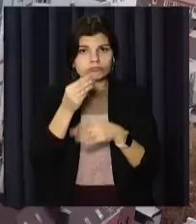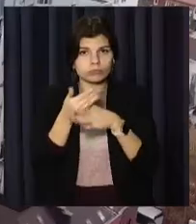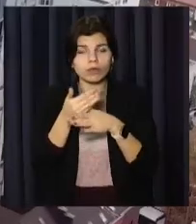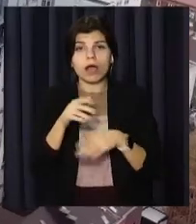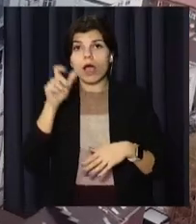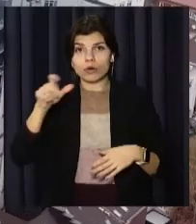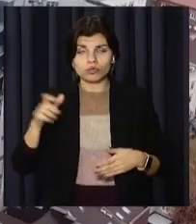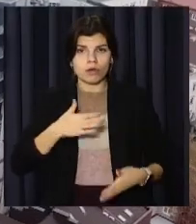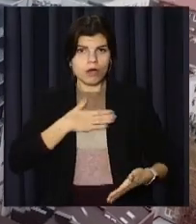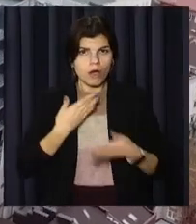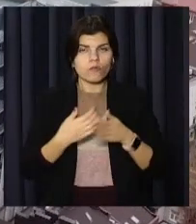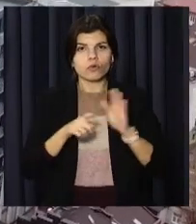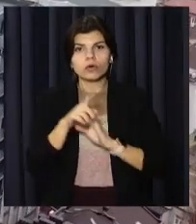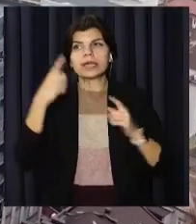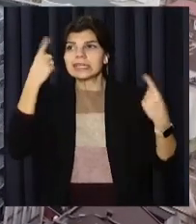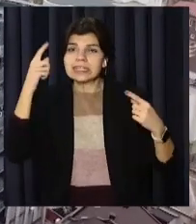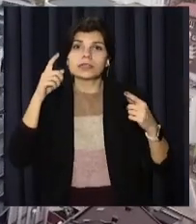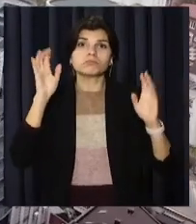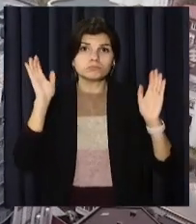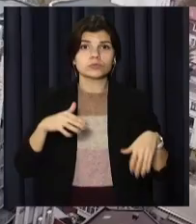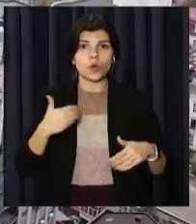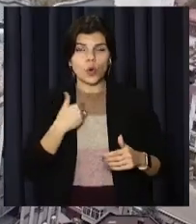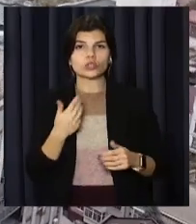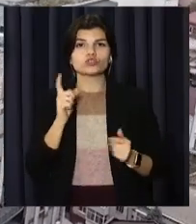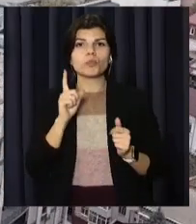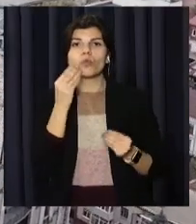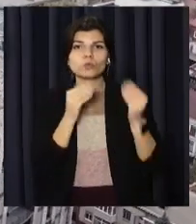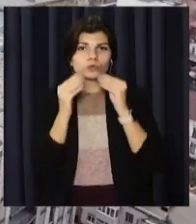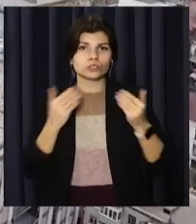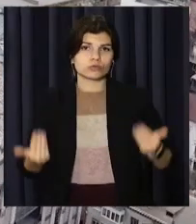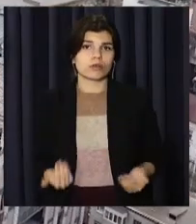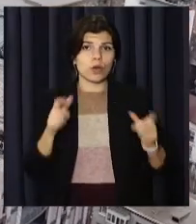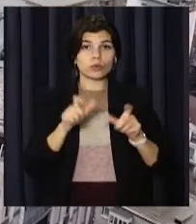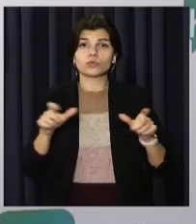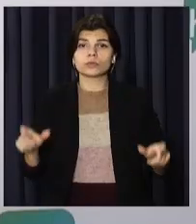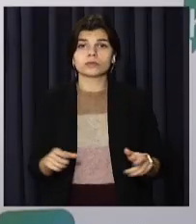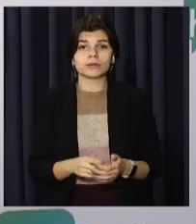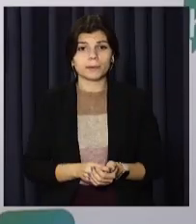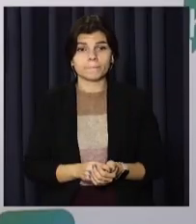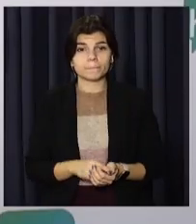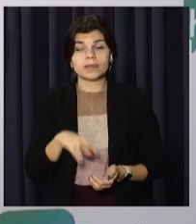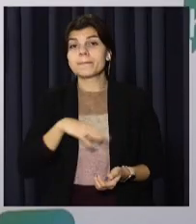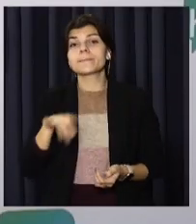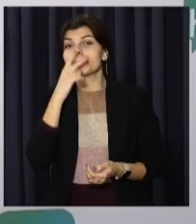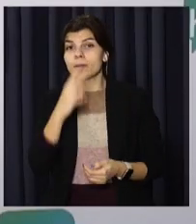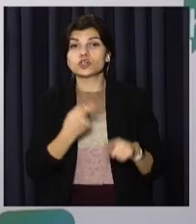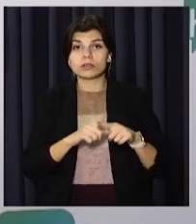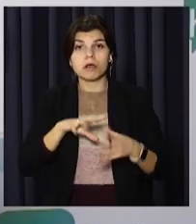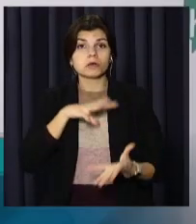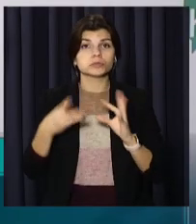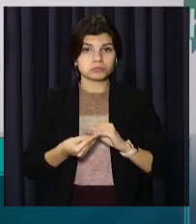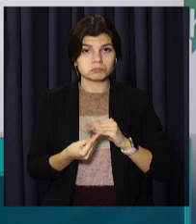стали активніше брати участь у різних проєктах, спрямованих на покращення життя. Ми бачимо ці